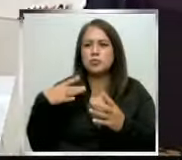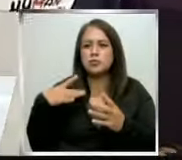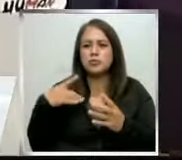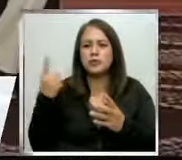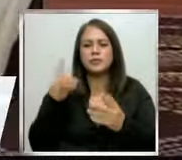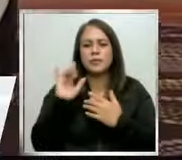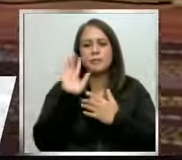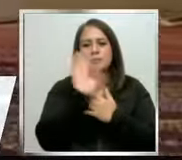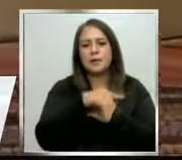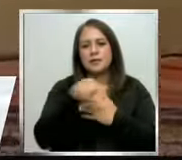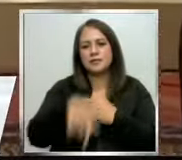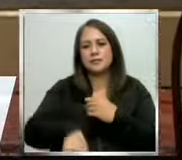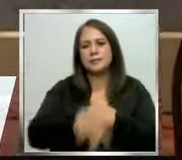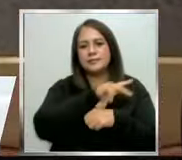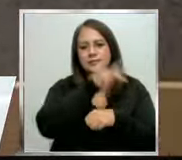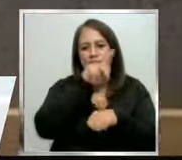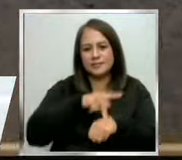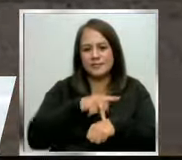bansa.